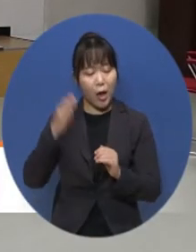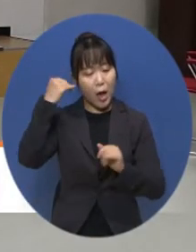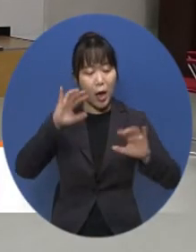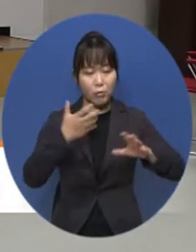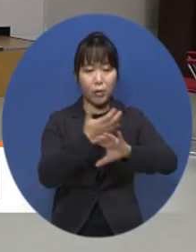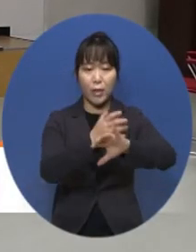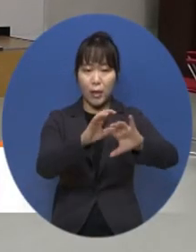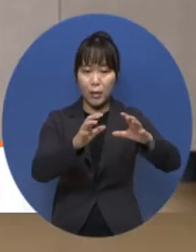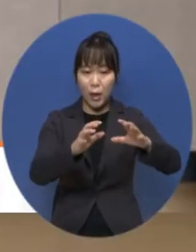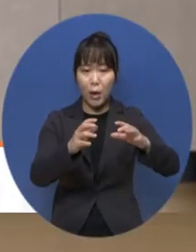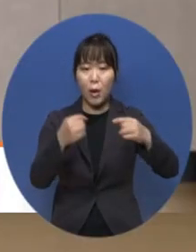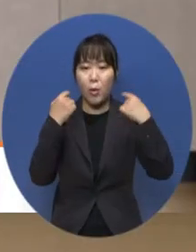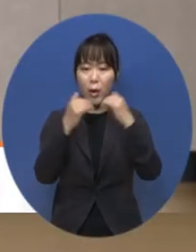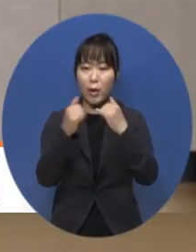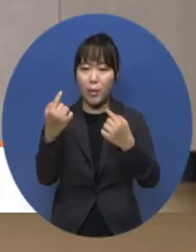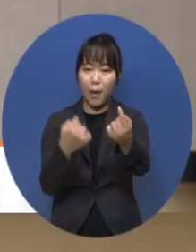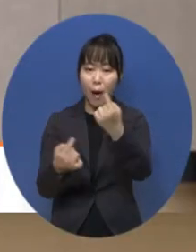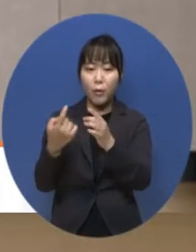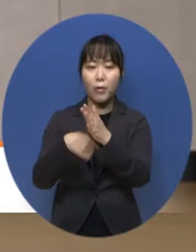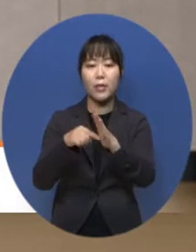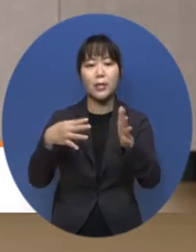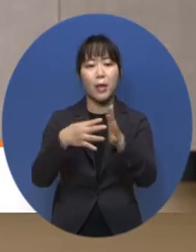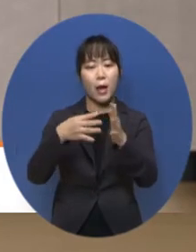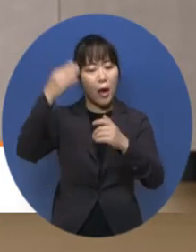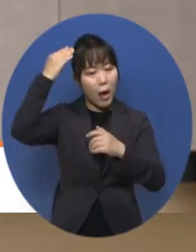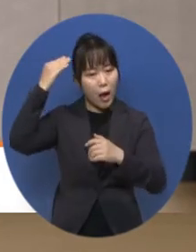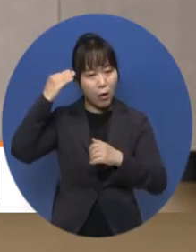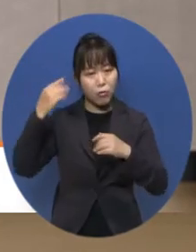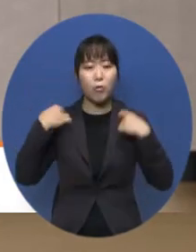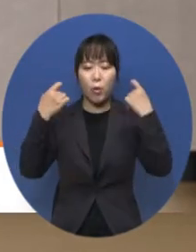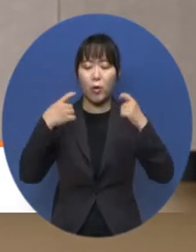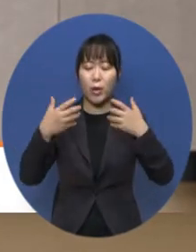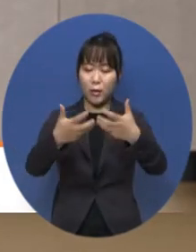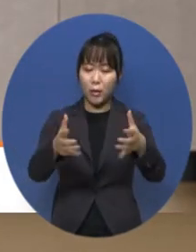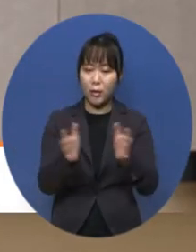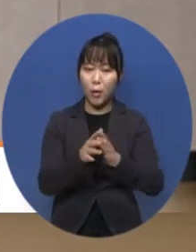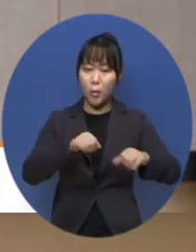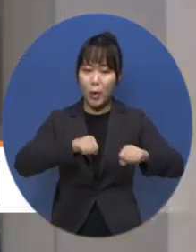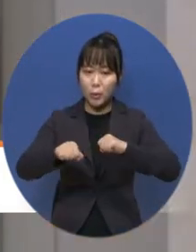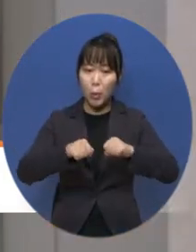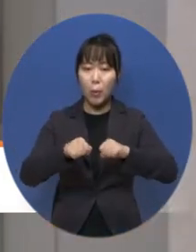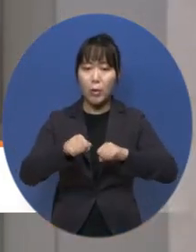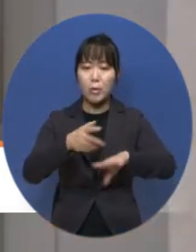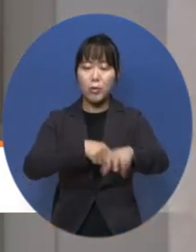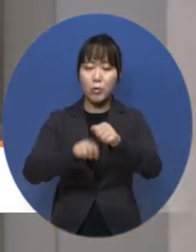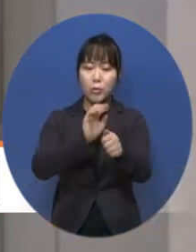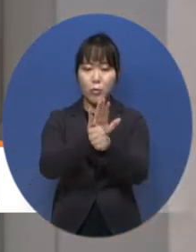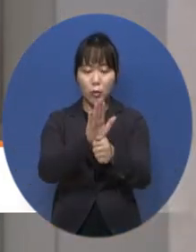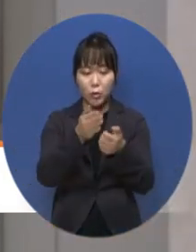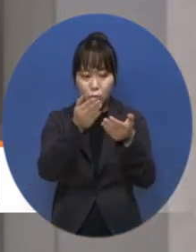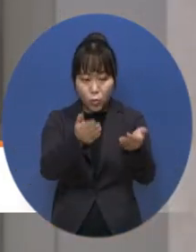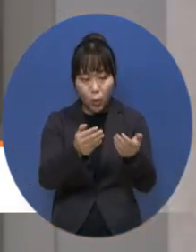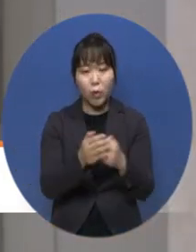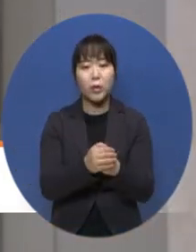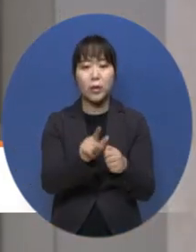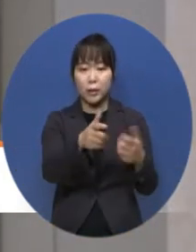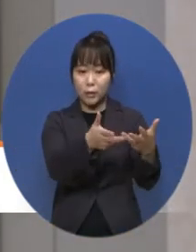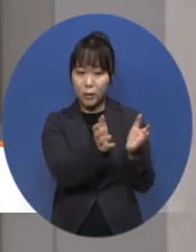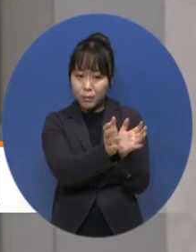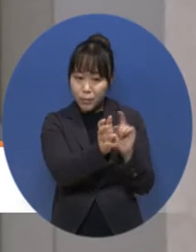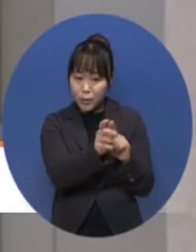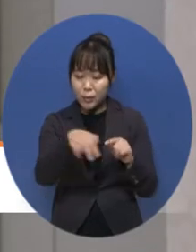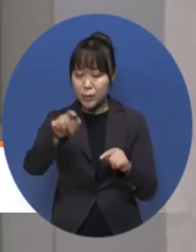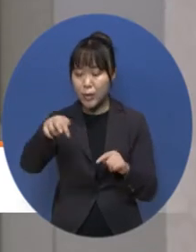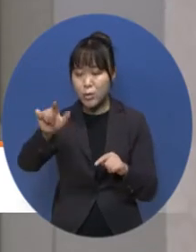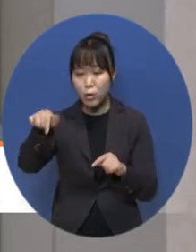국내외 관광객 유치를 위해 사단법인 한국관광클럽 활동을 적극 지원하고 관광클럽은